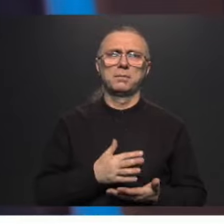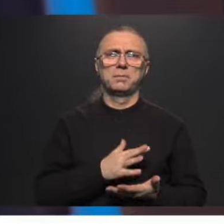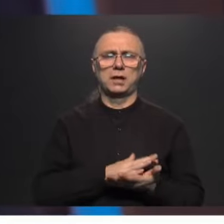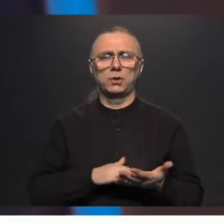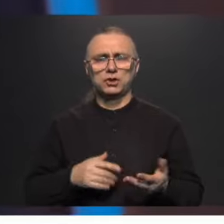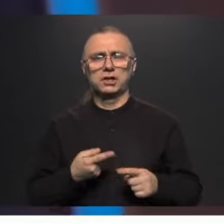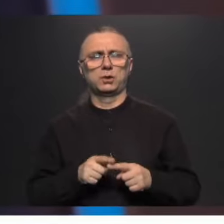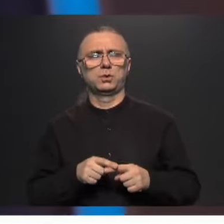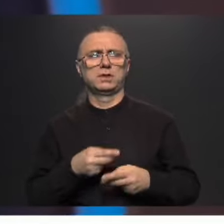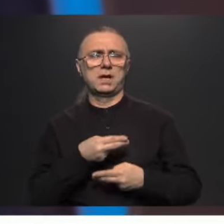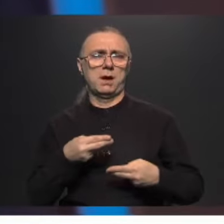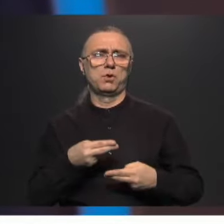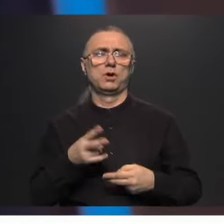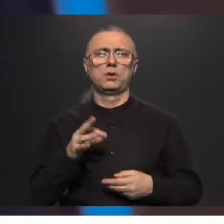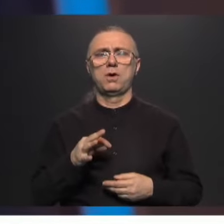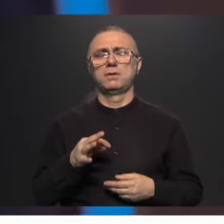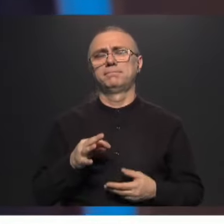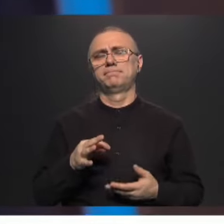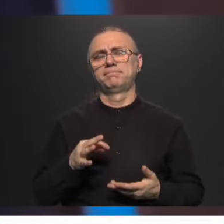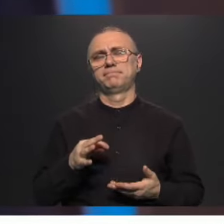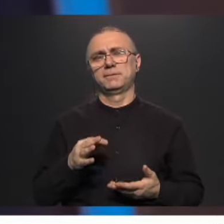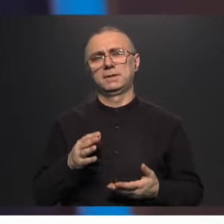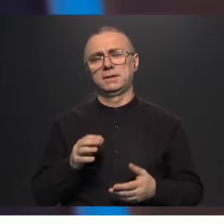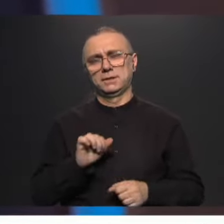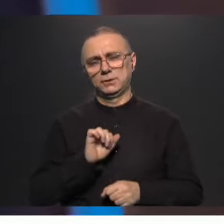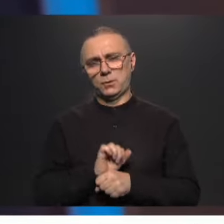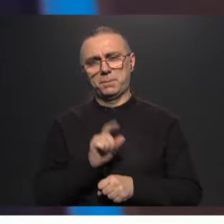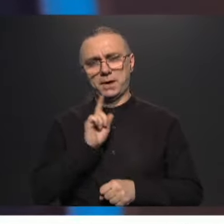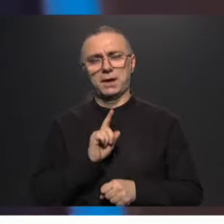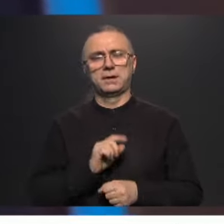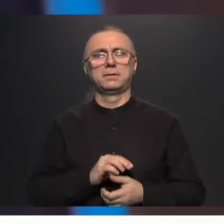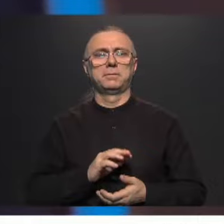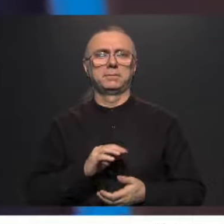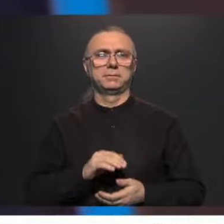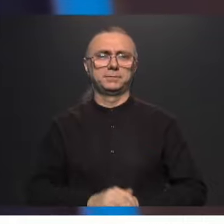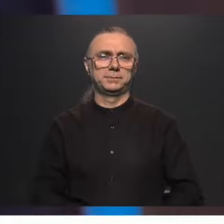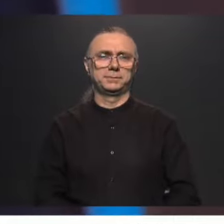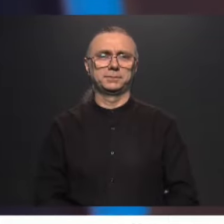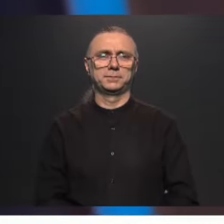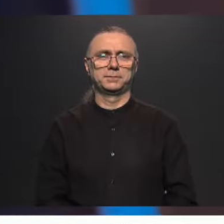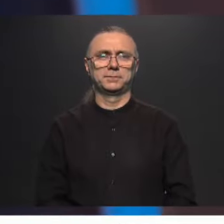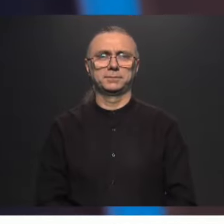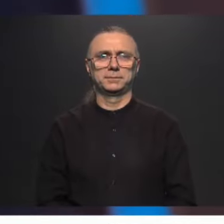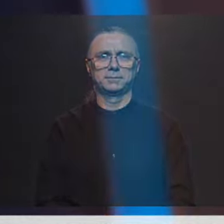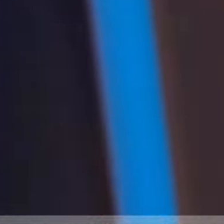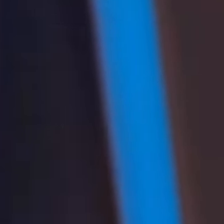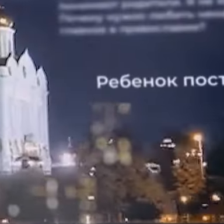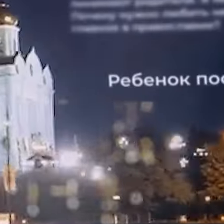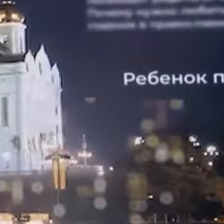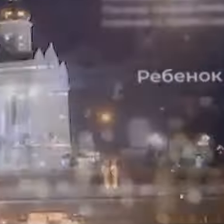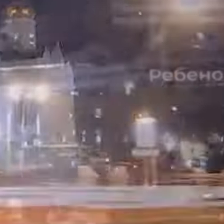эту тему, но мы вынуждены прерваться на короткую паузу, а потом обязательно продолжим. Не переключайтесь.